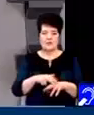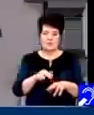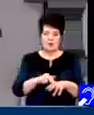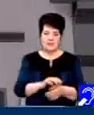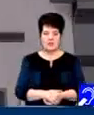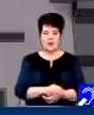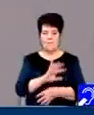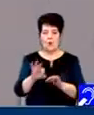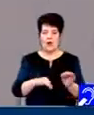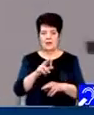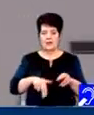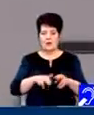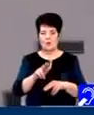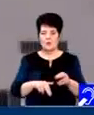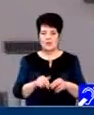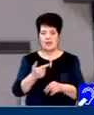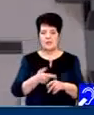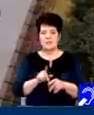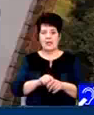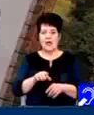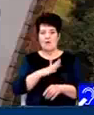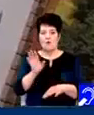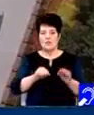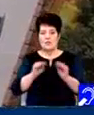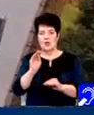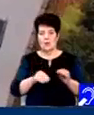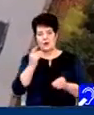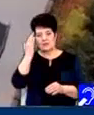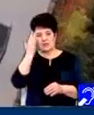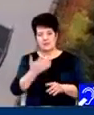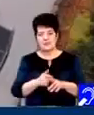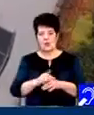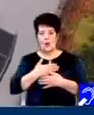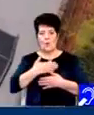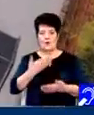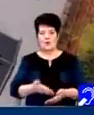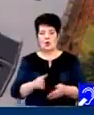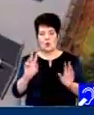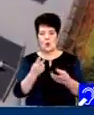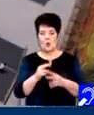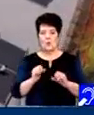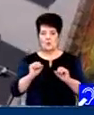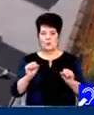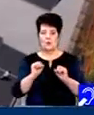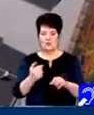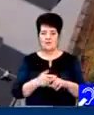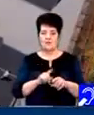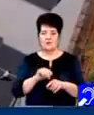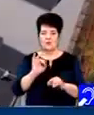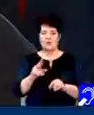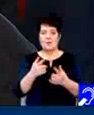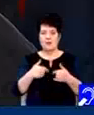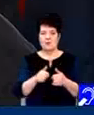poliție. Proiectul de construcție a complexului a fost elaborat la inițiativa asociațiilor Obștești, Clubul Sportiv Skateboarding și